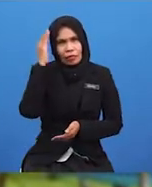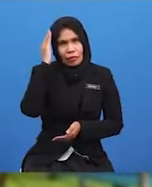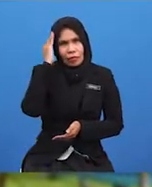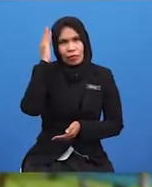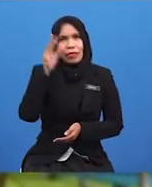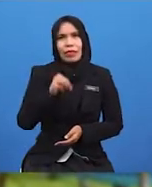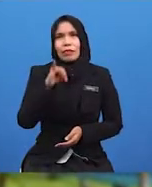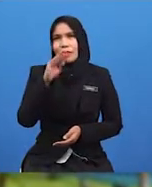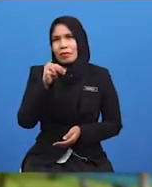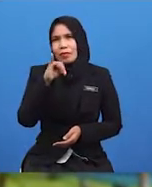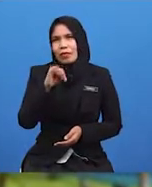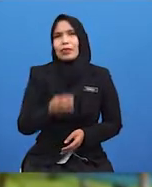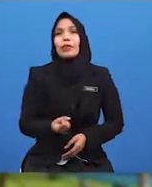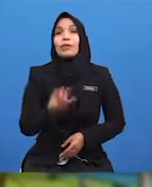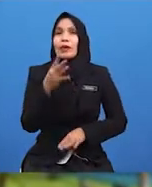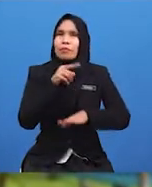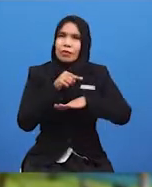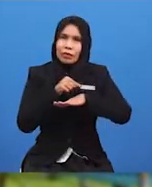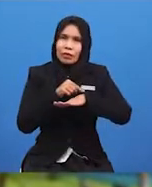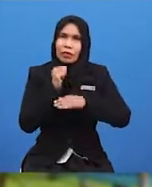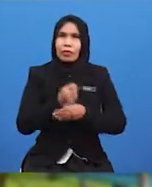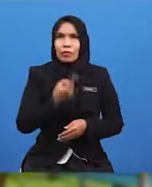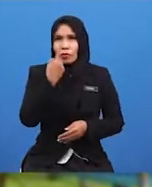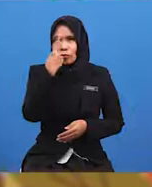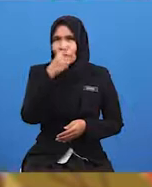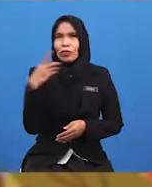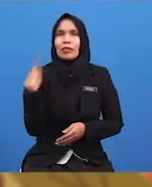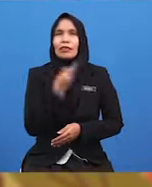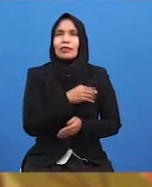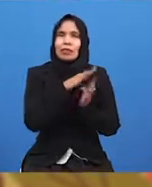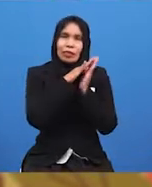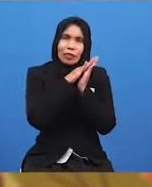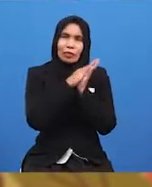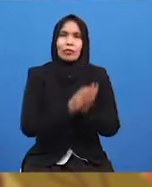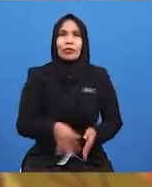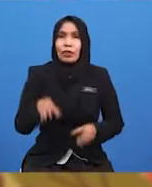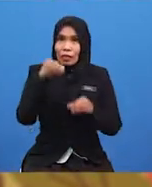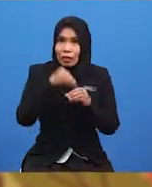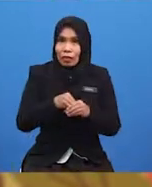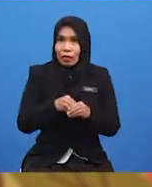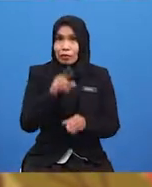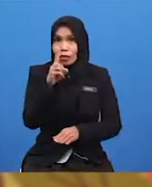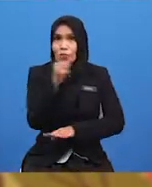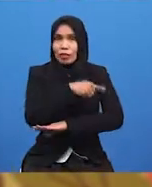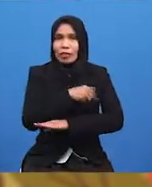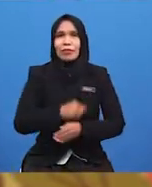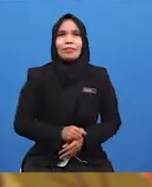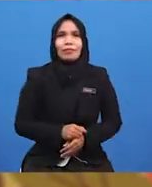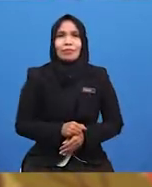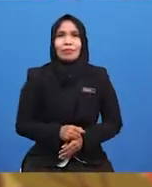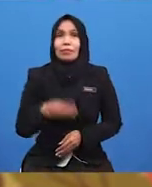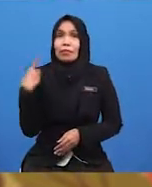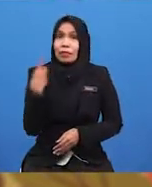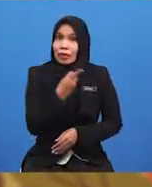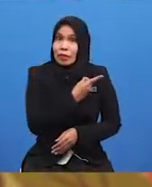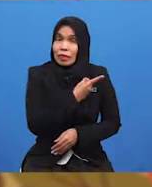jam kita perlukan untuk tidur dalam sehari ia ceguk kita harus tidur tidak